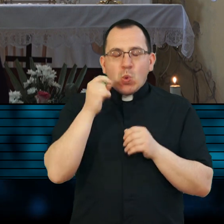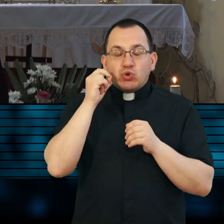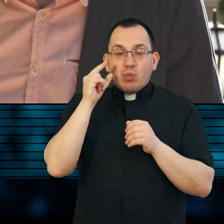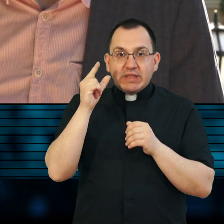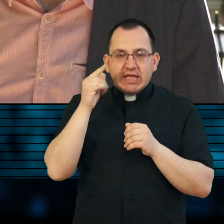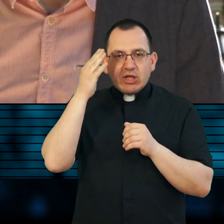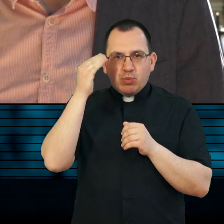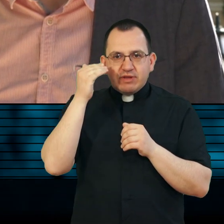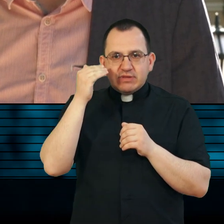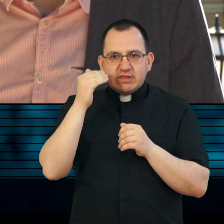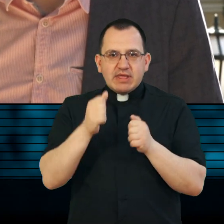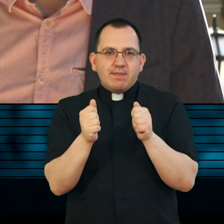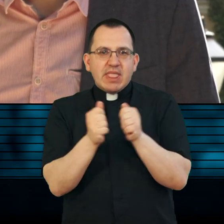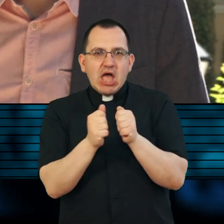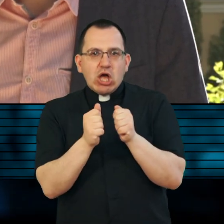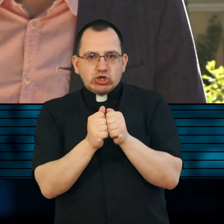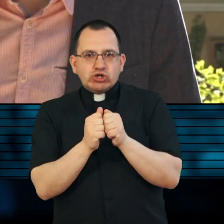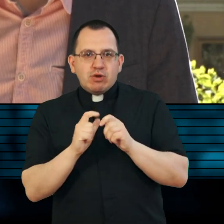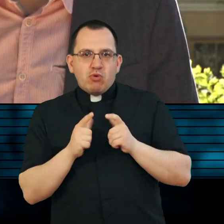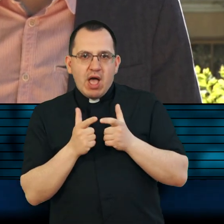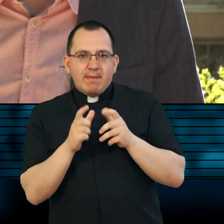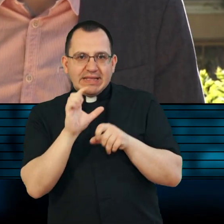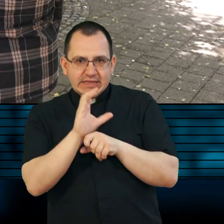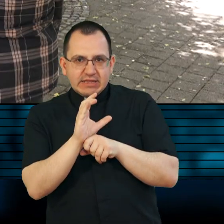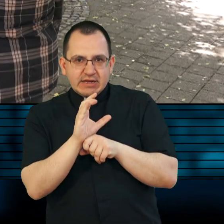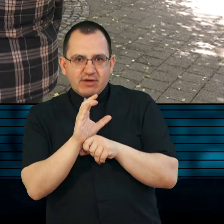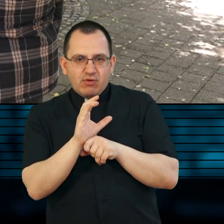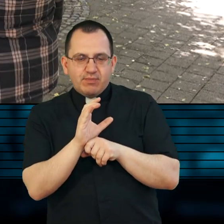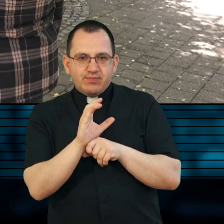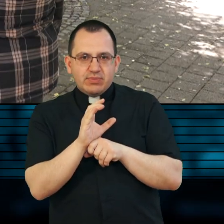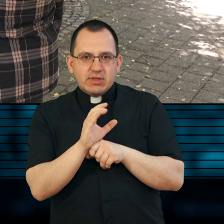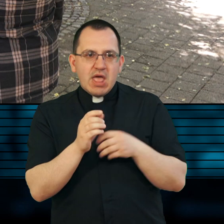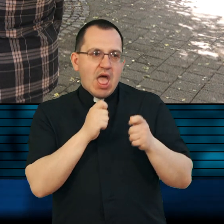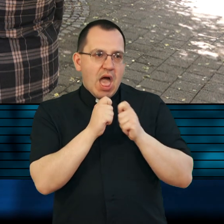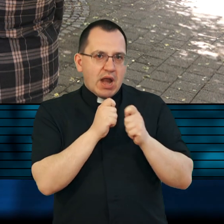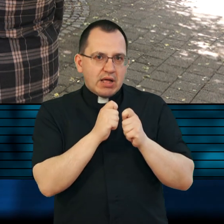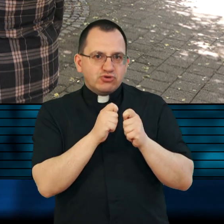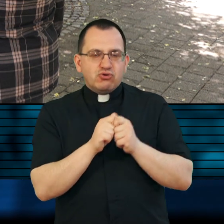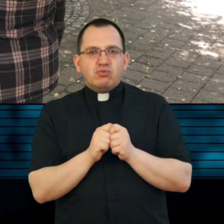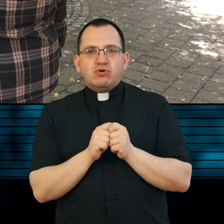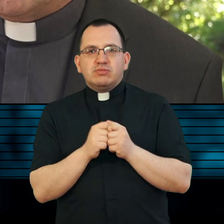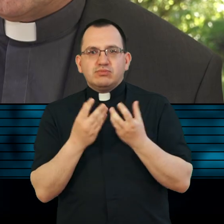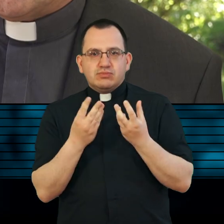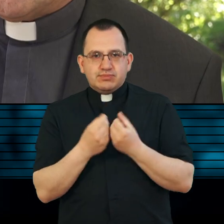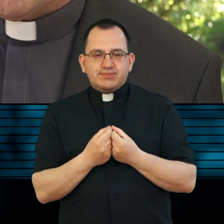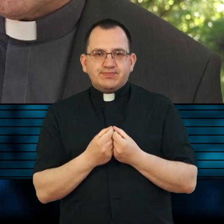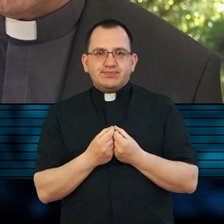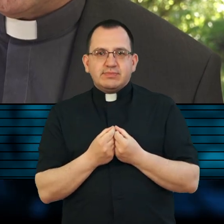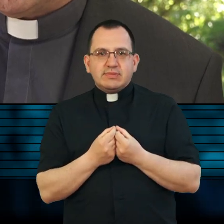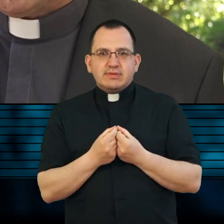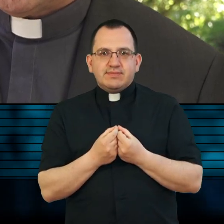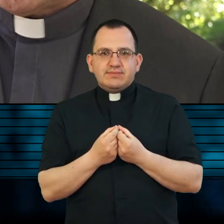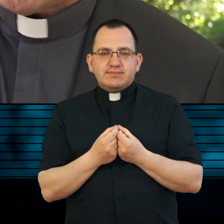Koprivnici. Živo kamenje crkve. Matija Svoren. Razgovor s povodom. Prečasni Josip Koprek,